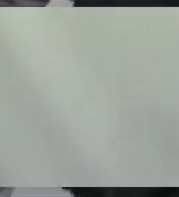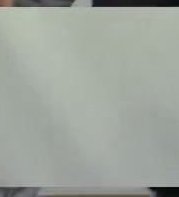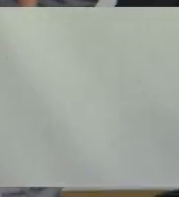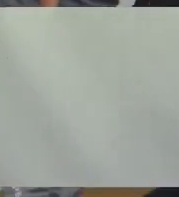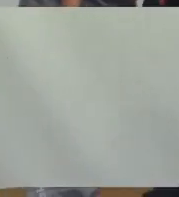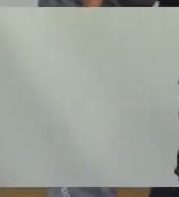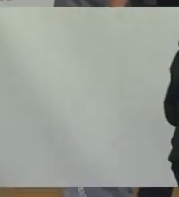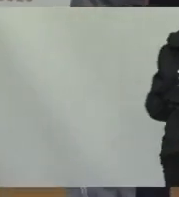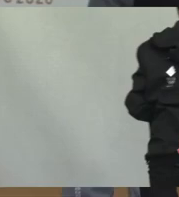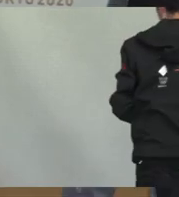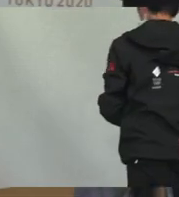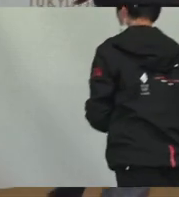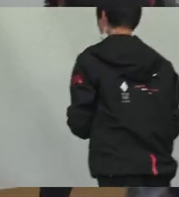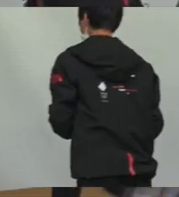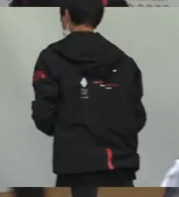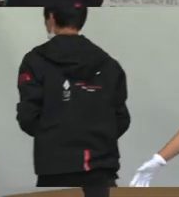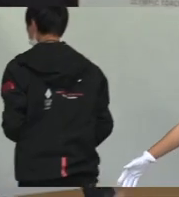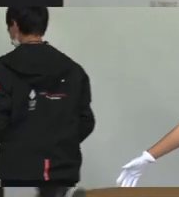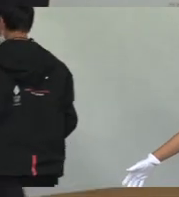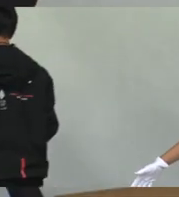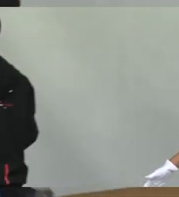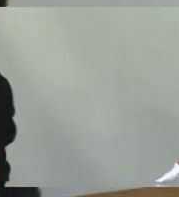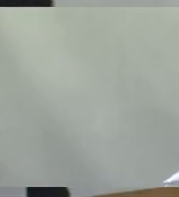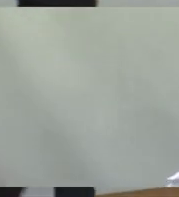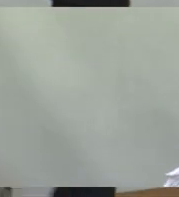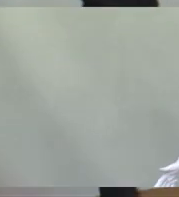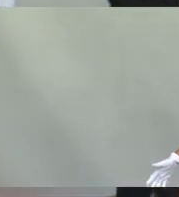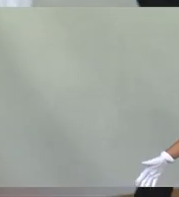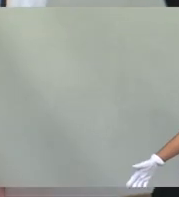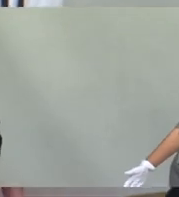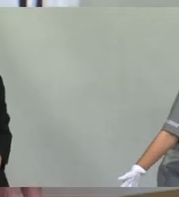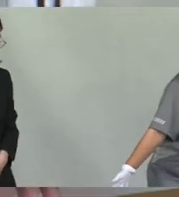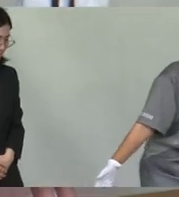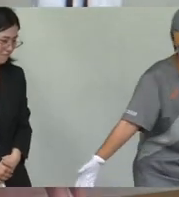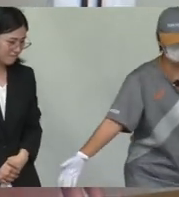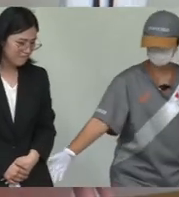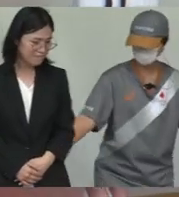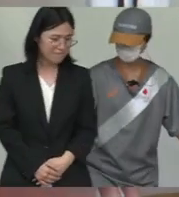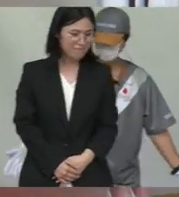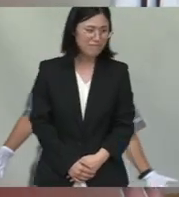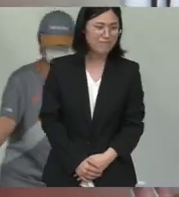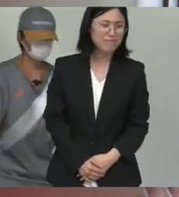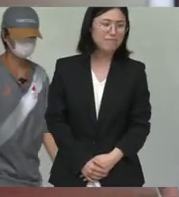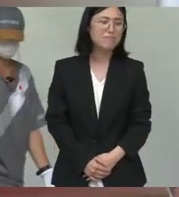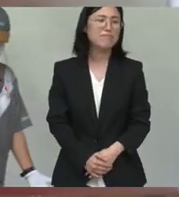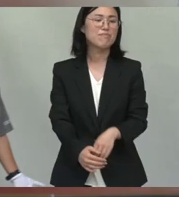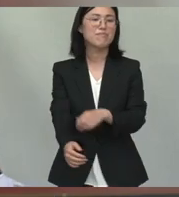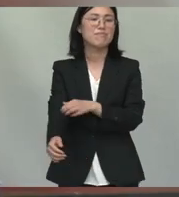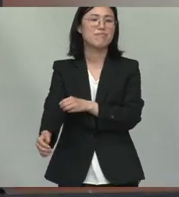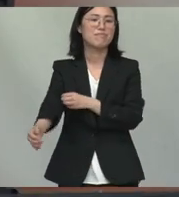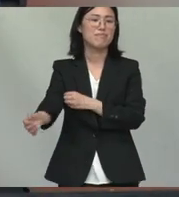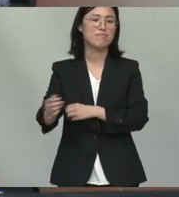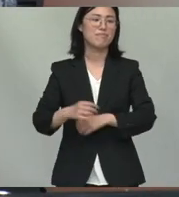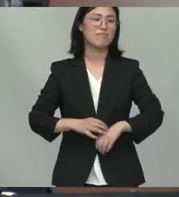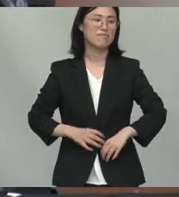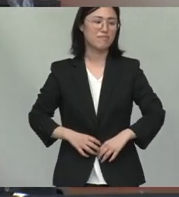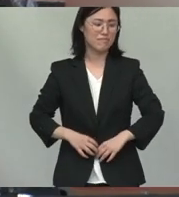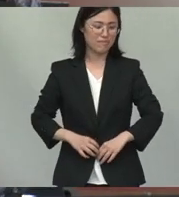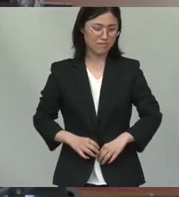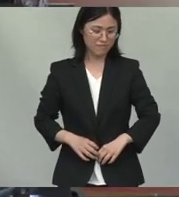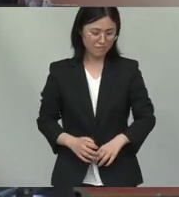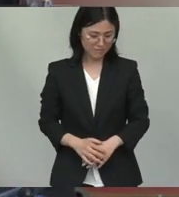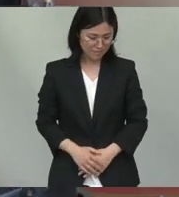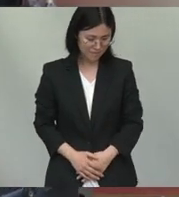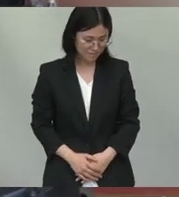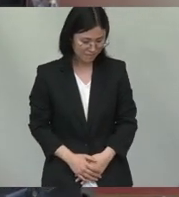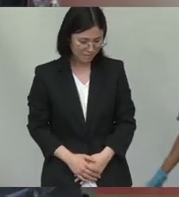それでは続いて東京2020オリンピック聖火リレー自治体を代表して、東村